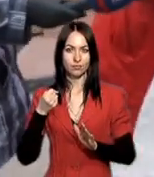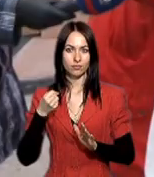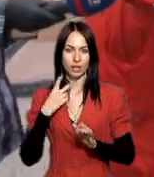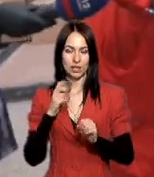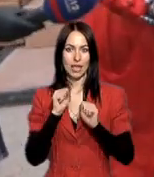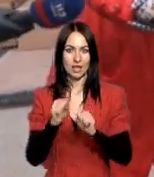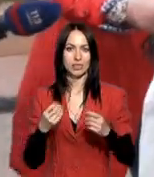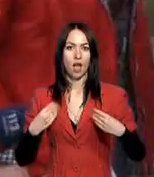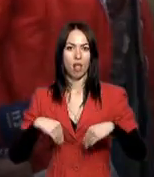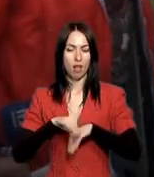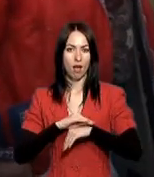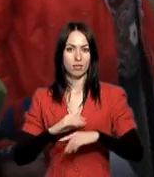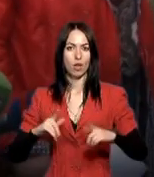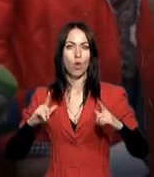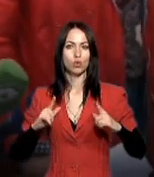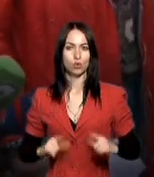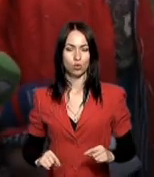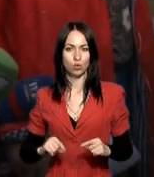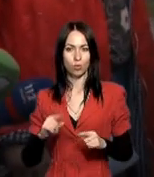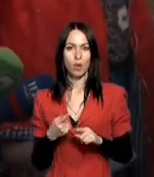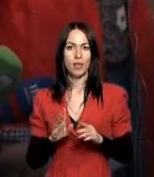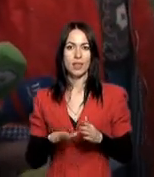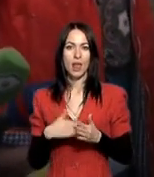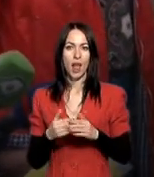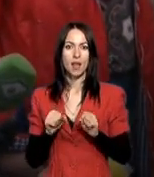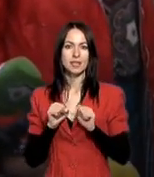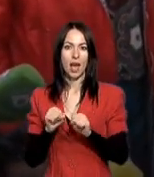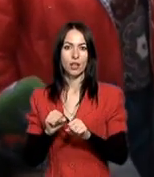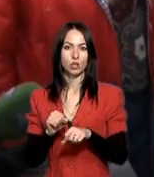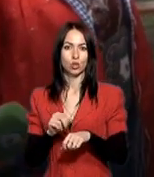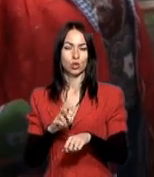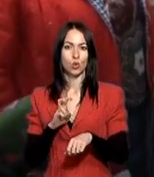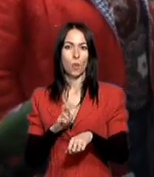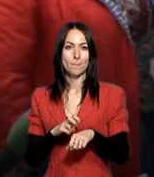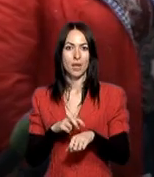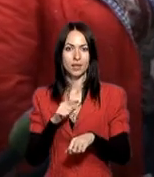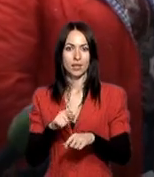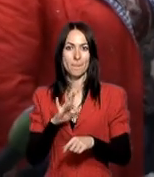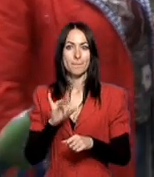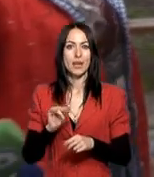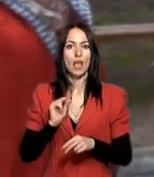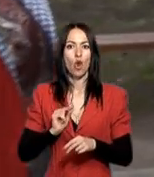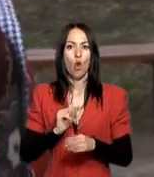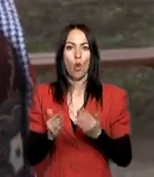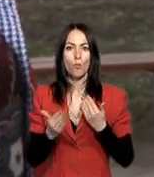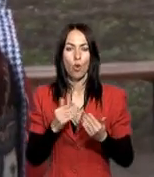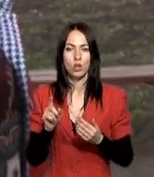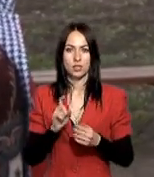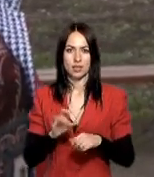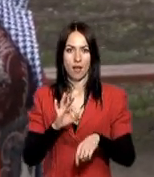захисні халати, костюми. Це для захисту медичних працівників при роботі з хворими.